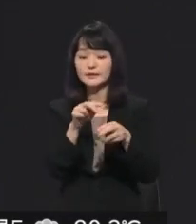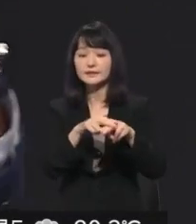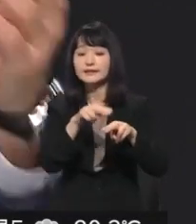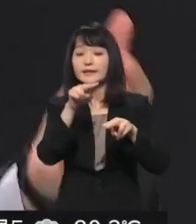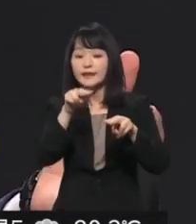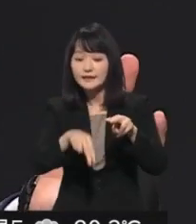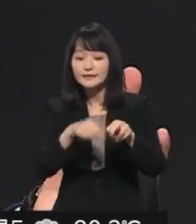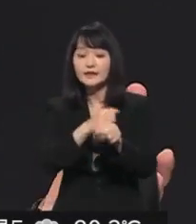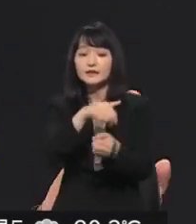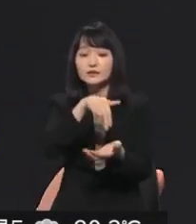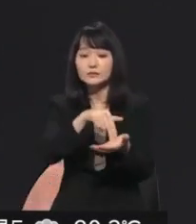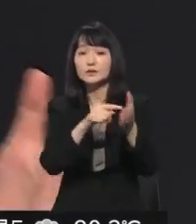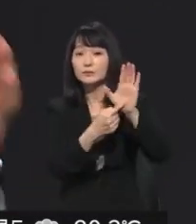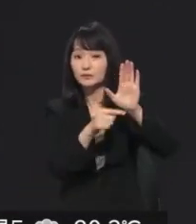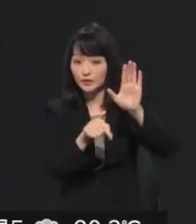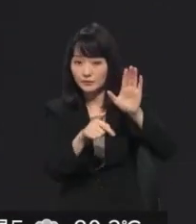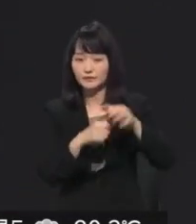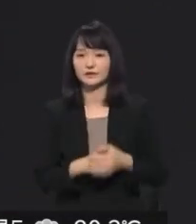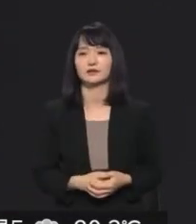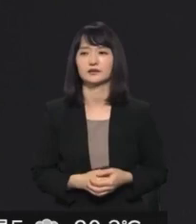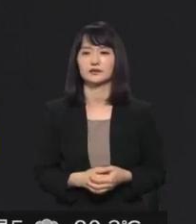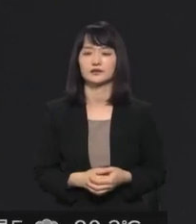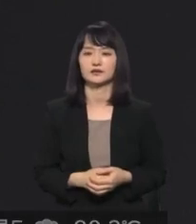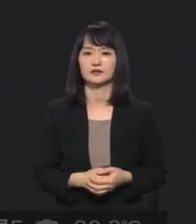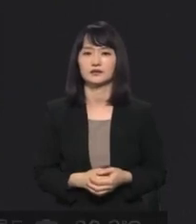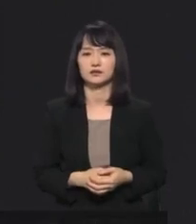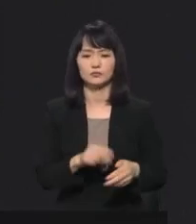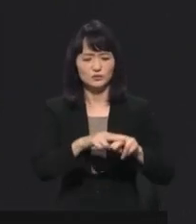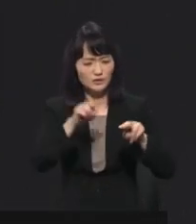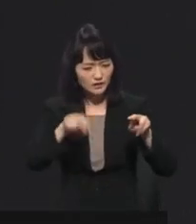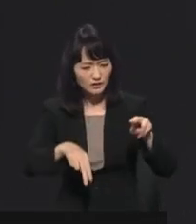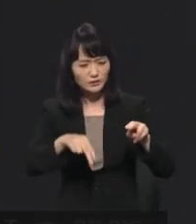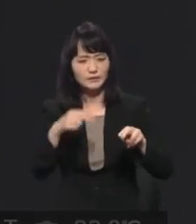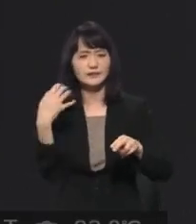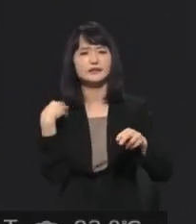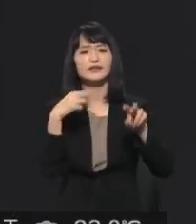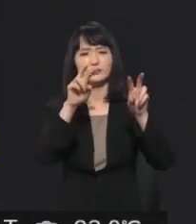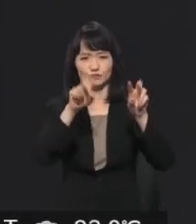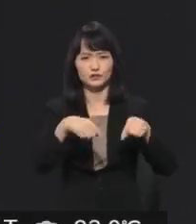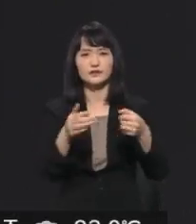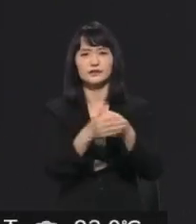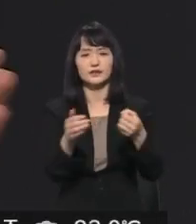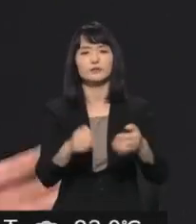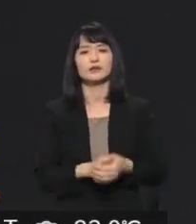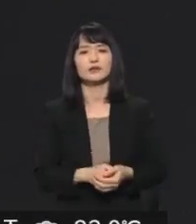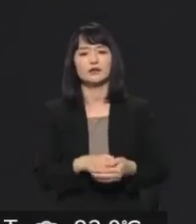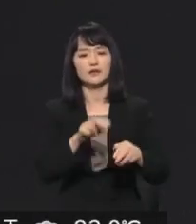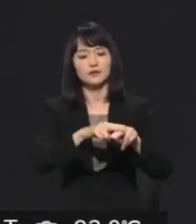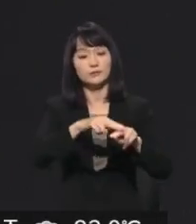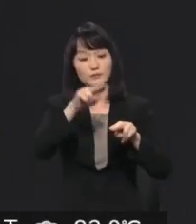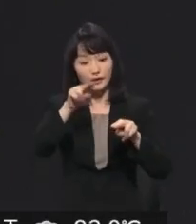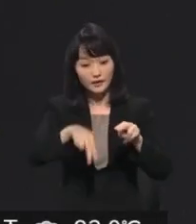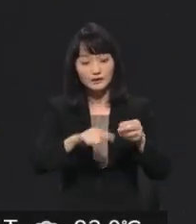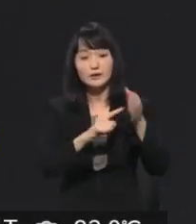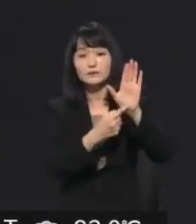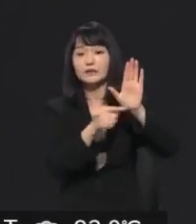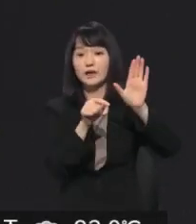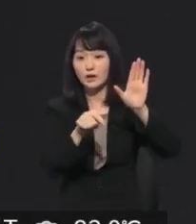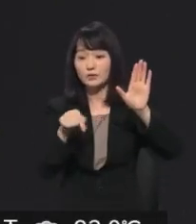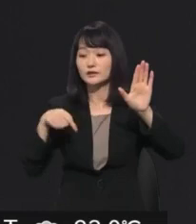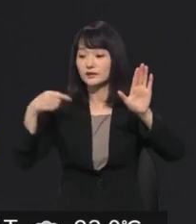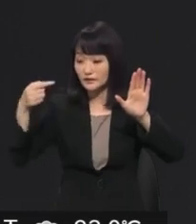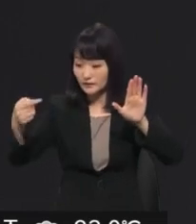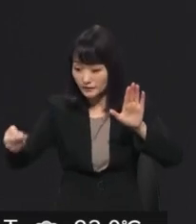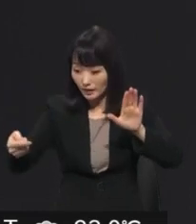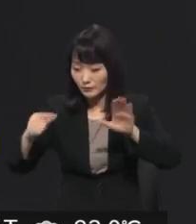물러난다 고 말하면 무책임 하니까 물론 안다고 표명하고 그 다음에 다음 후 임원들도 뽑힐 때까지 와 관리를 하면 되는 겁니다 그럼 왜 냥 오늘의